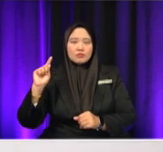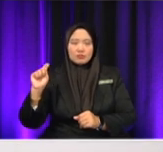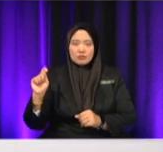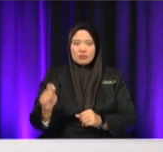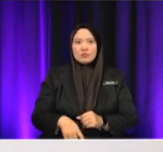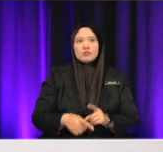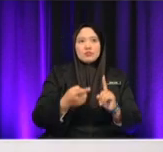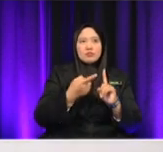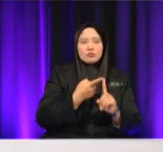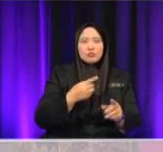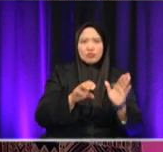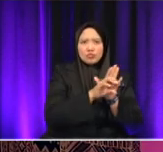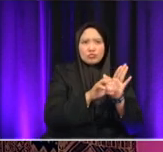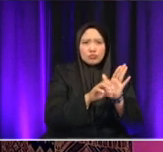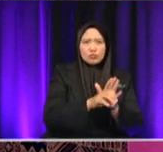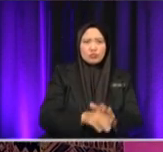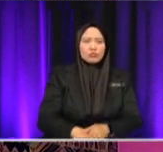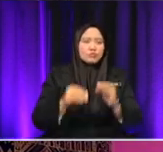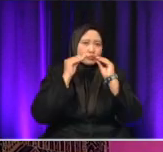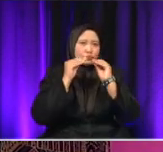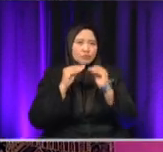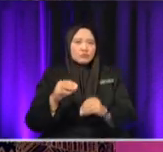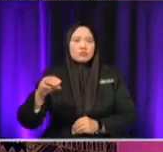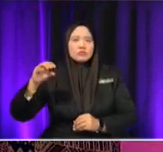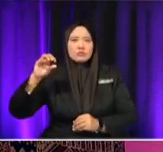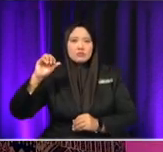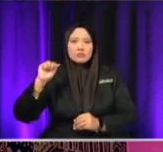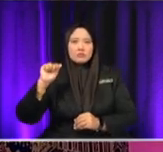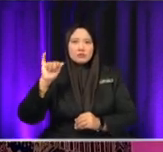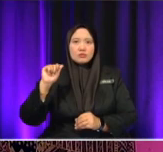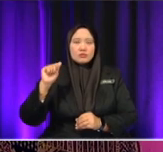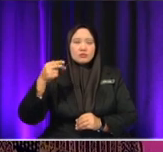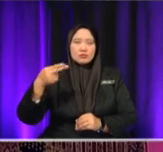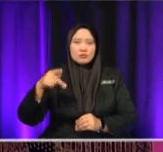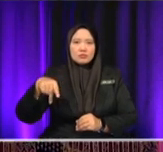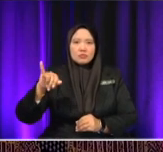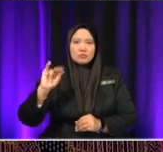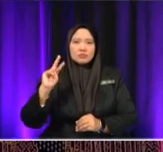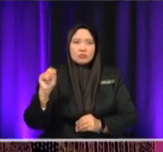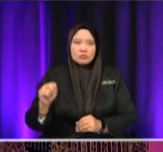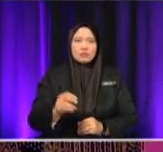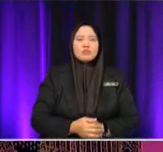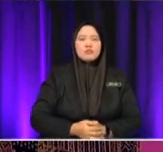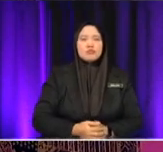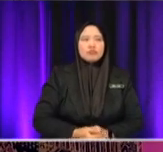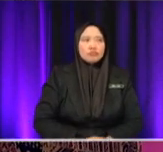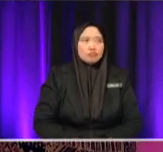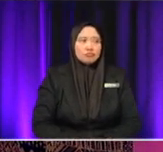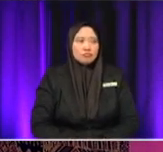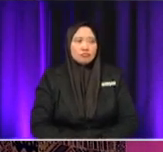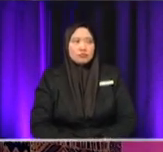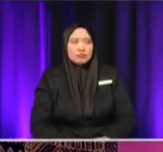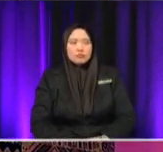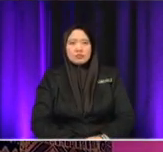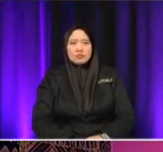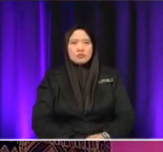itu adalah tanggung jawab suami tanggung jawab istri adalah aspek yang pertama aqidah kita lihat tanggung jawab istri dan